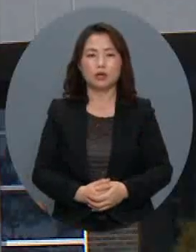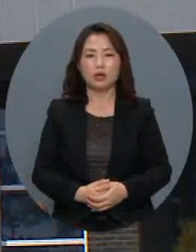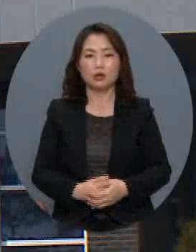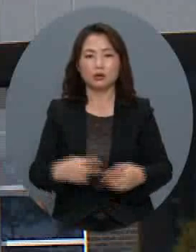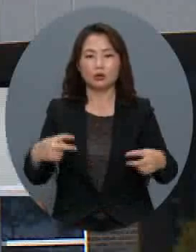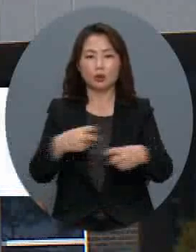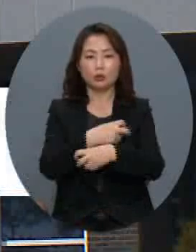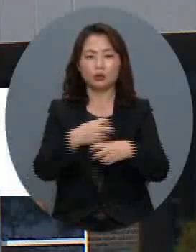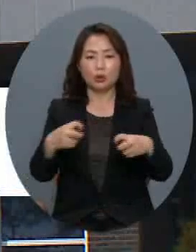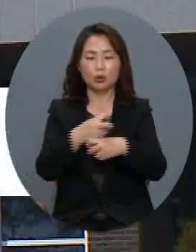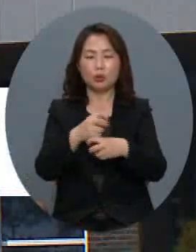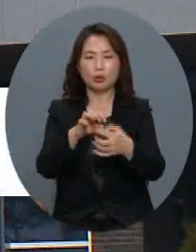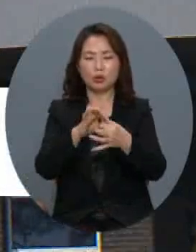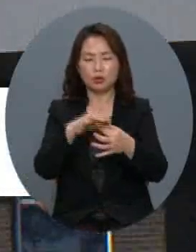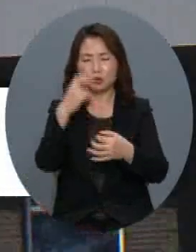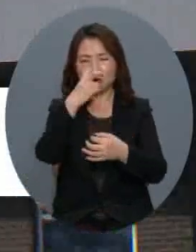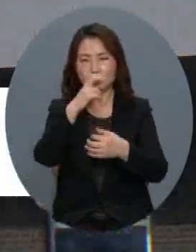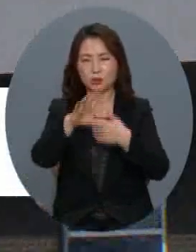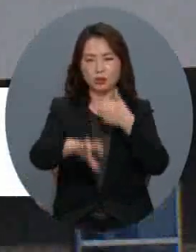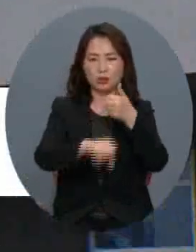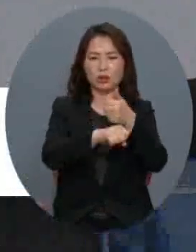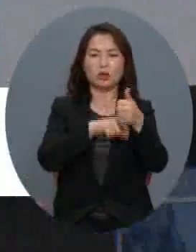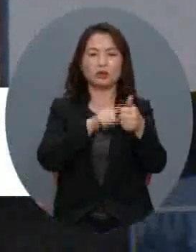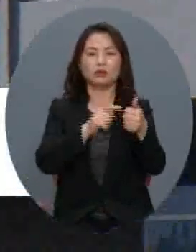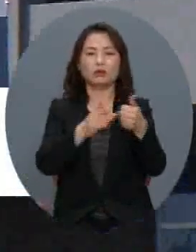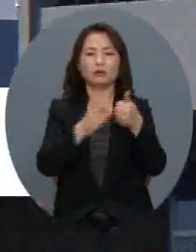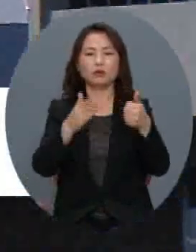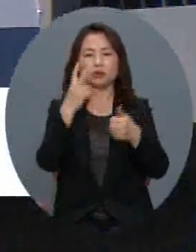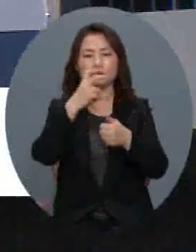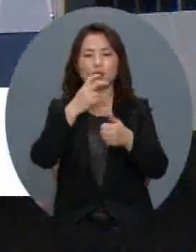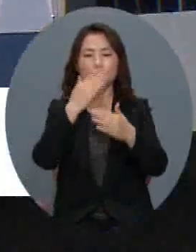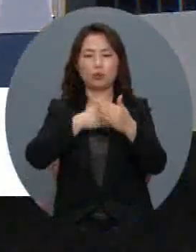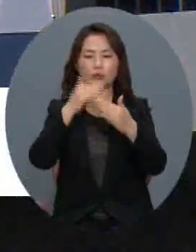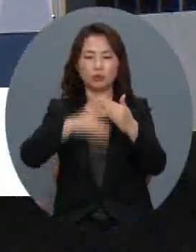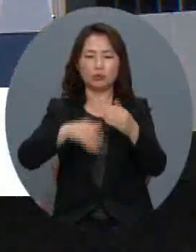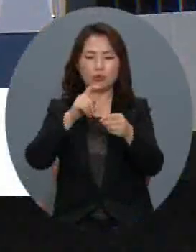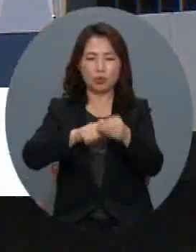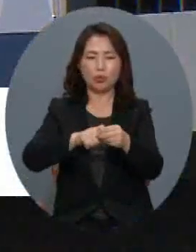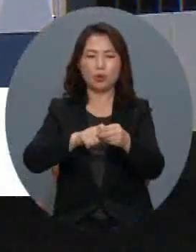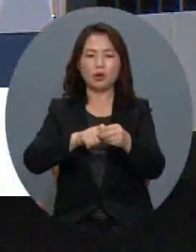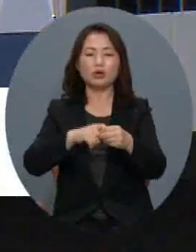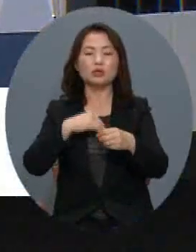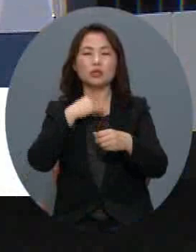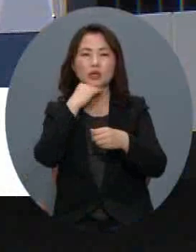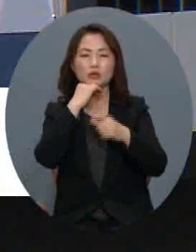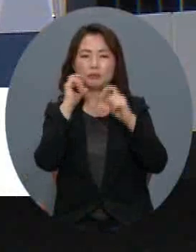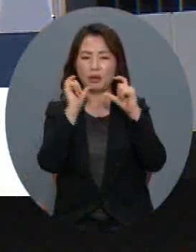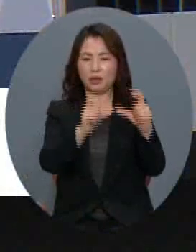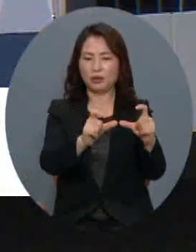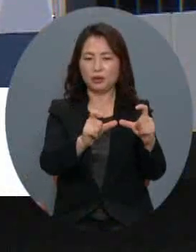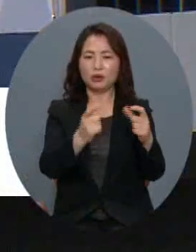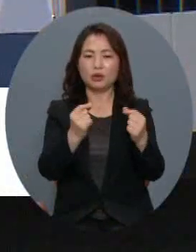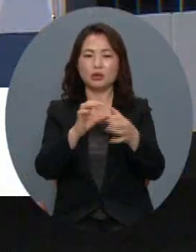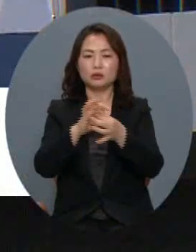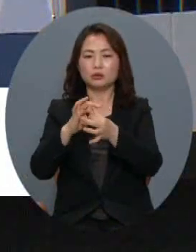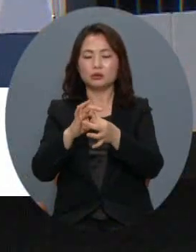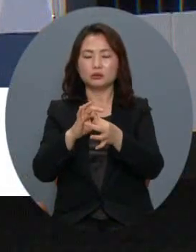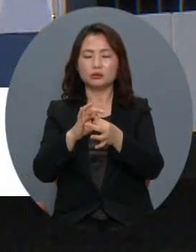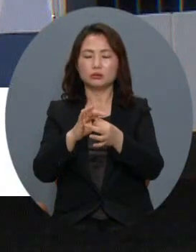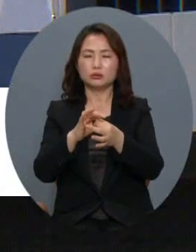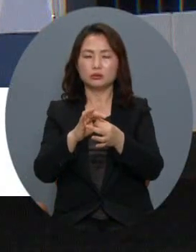카카오톡 849 4 5 한번 해볼까 하고 얼어 곱하고 오오옷 아무 향후